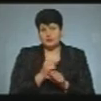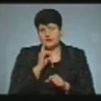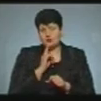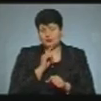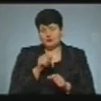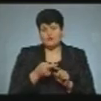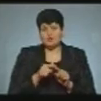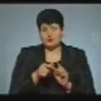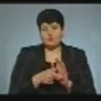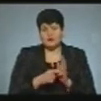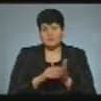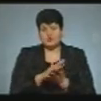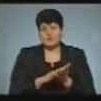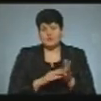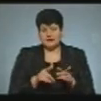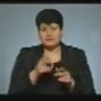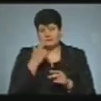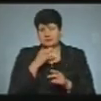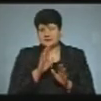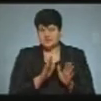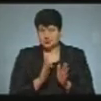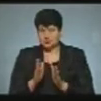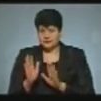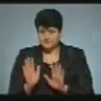цьому приміщенні, надалі за звичним режимом.